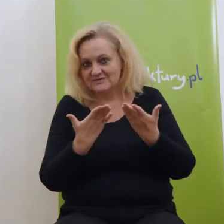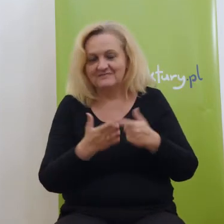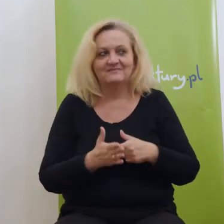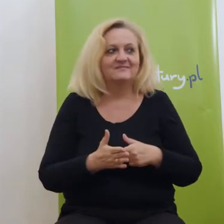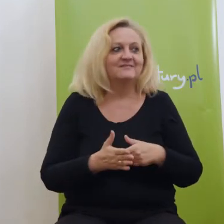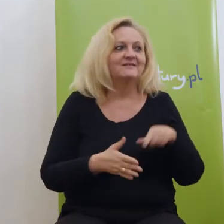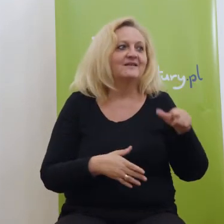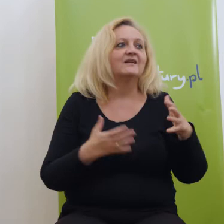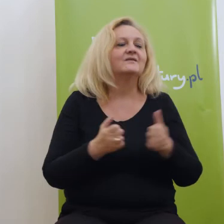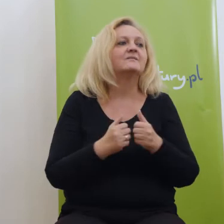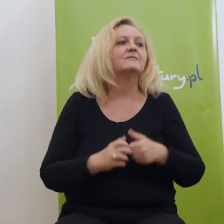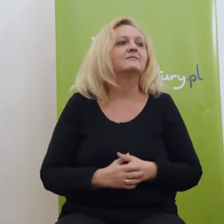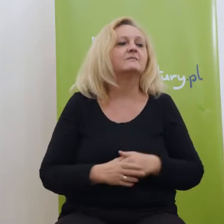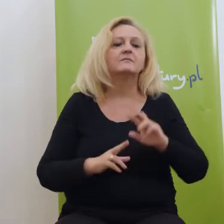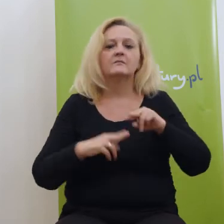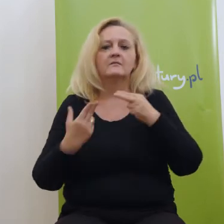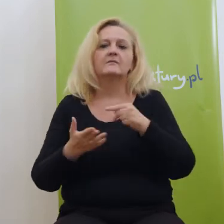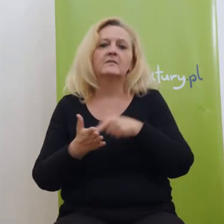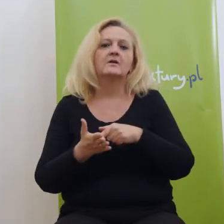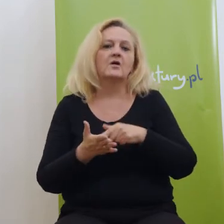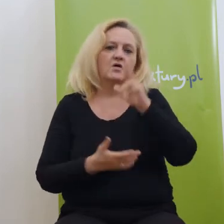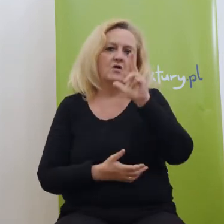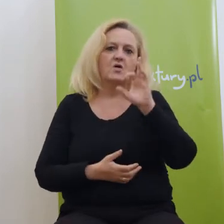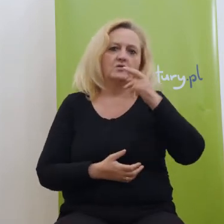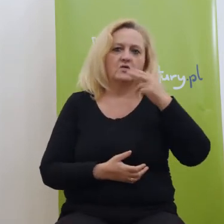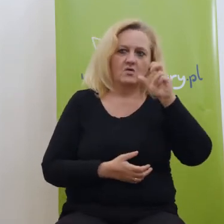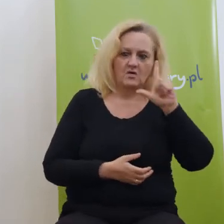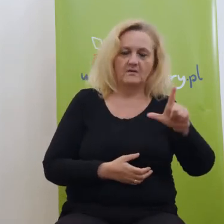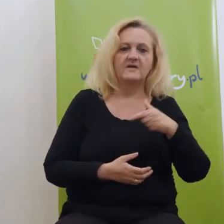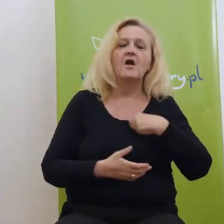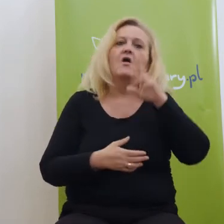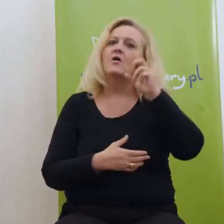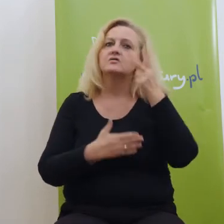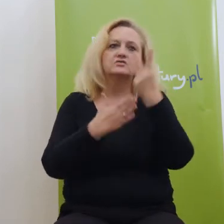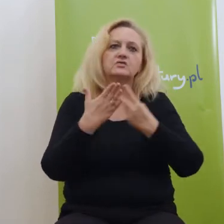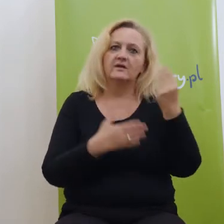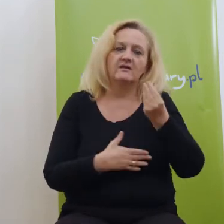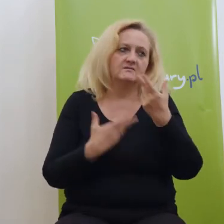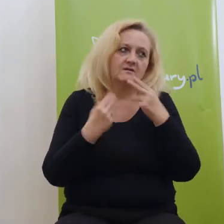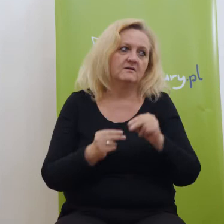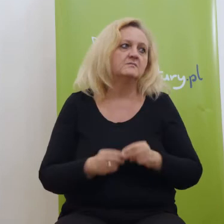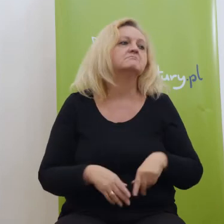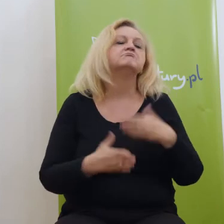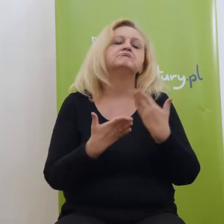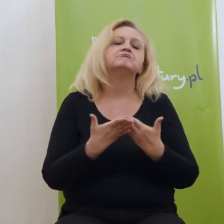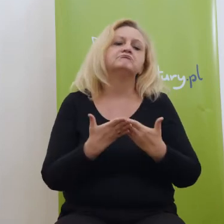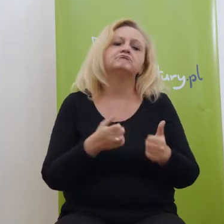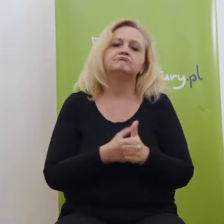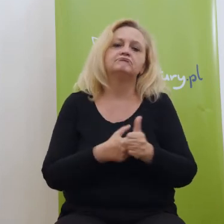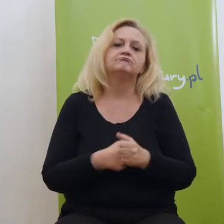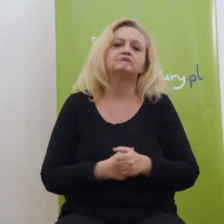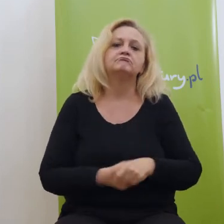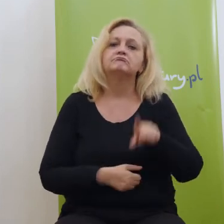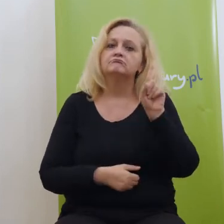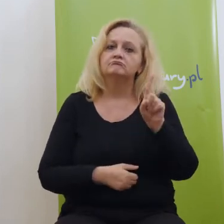takie odkrywcze. Ale wracając do Konkola. Przepraszam bardzo, jeszcze Konkola nie przeczytałem. Wiesz, zresztą zdaje się dlaczego.